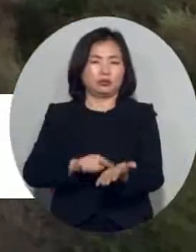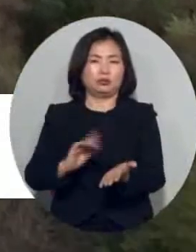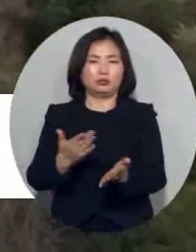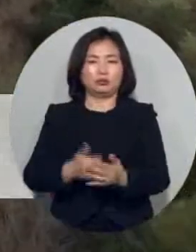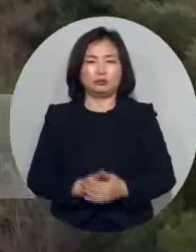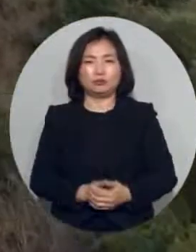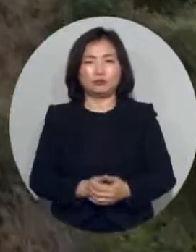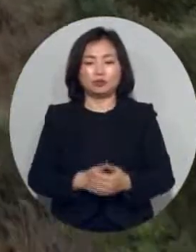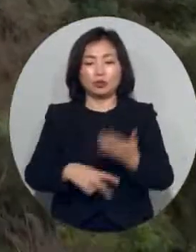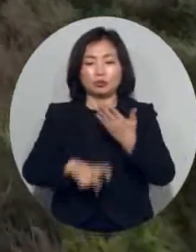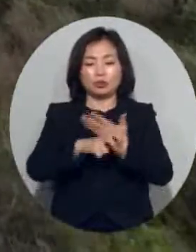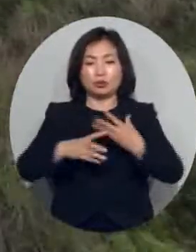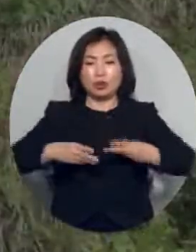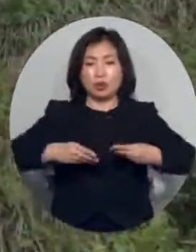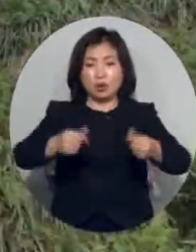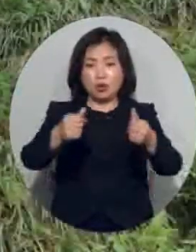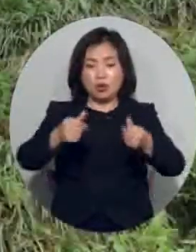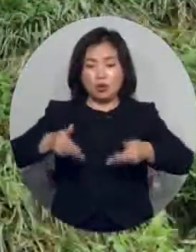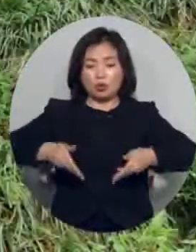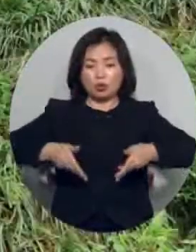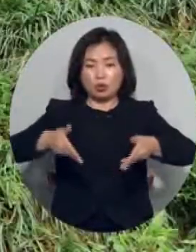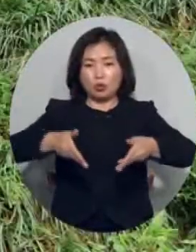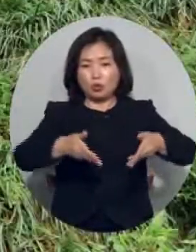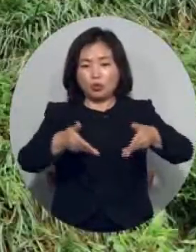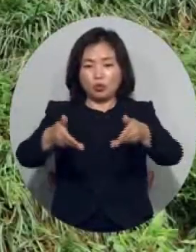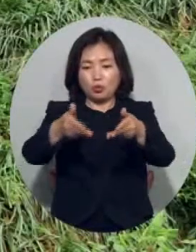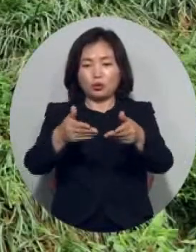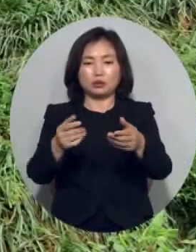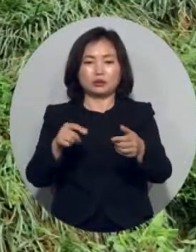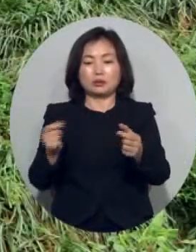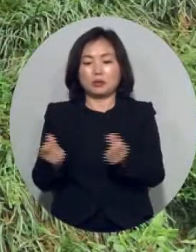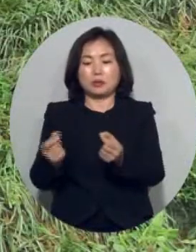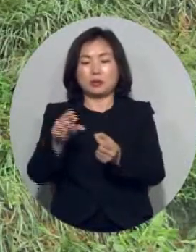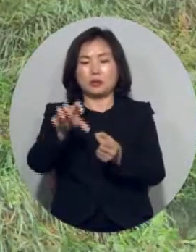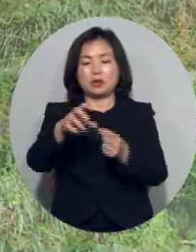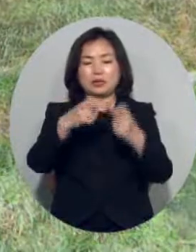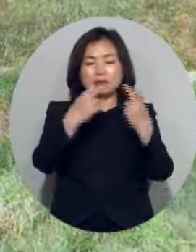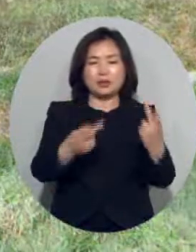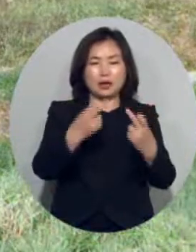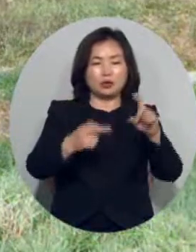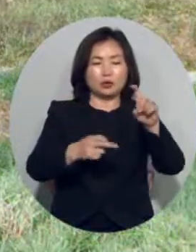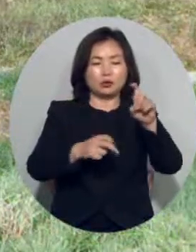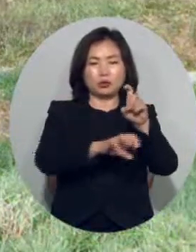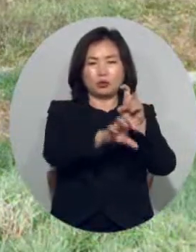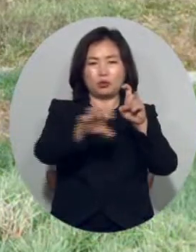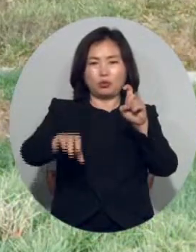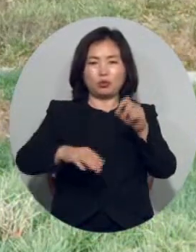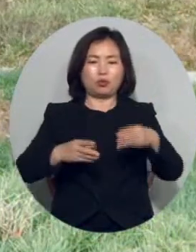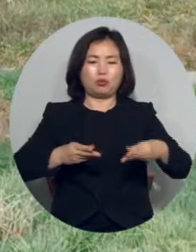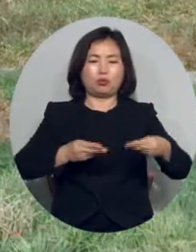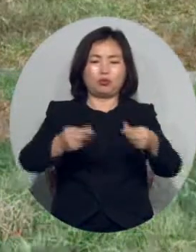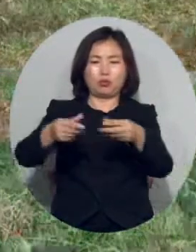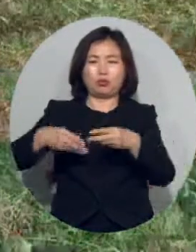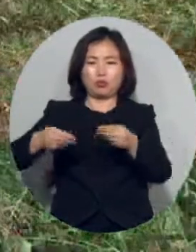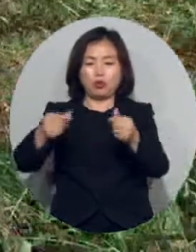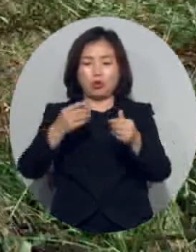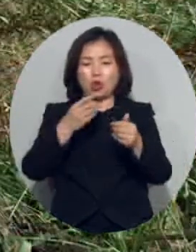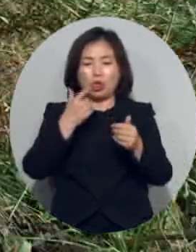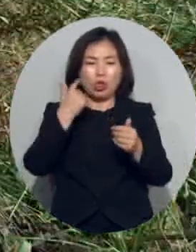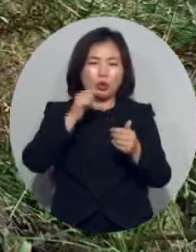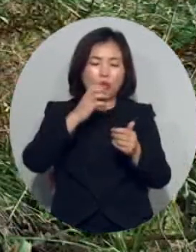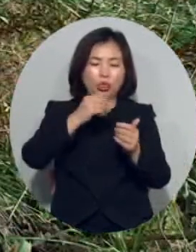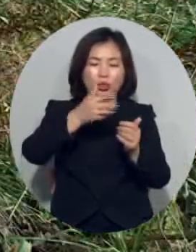적발됐습니다. 불법 훼손은 진입 도로를 따라 주로 이루어졌고 주변 야산 10여 곳이 잘려나가 황토색